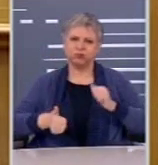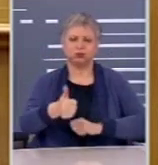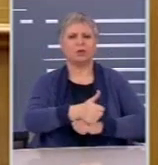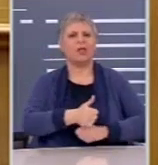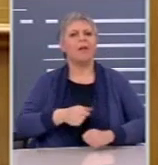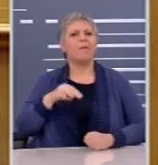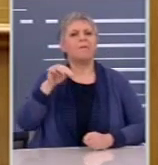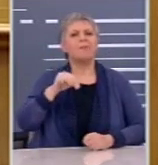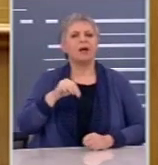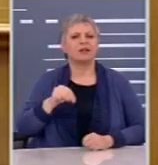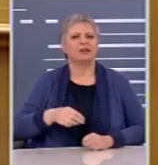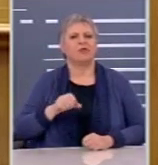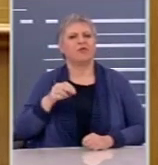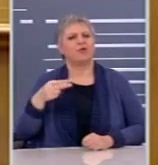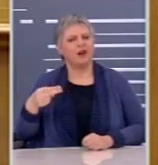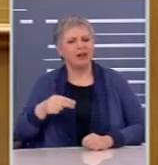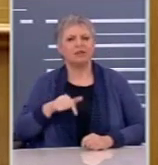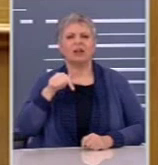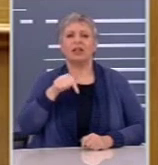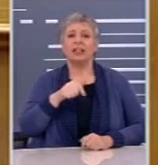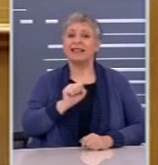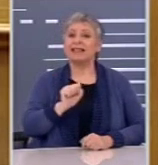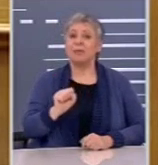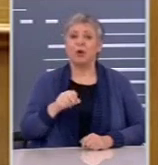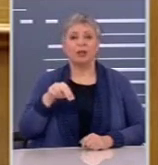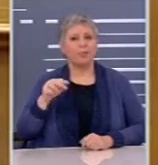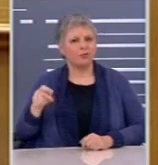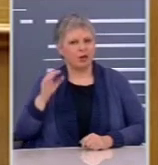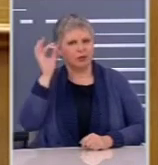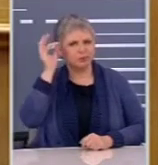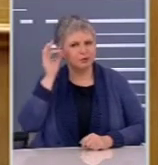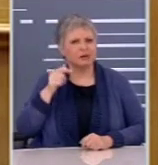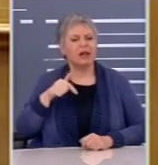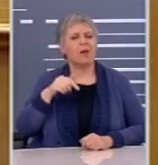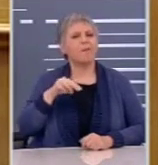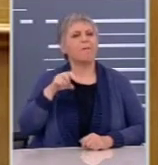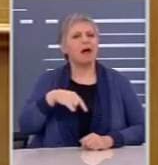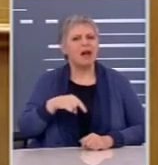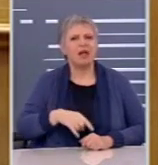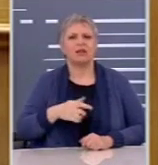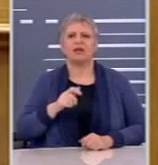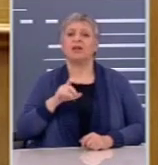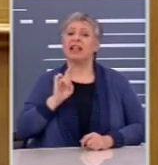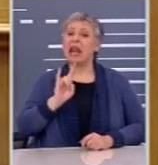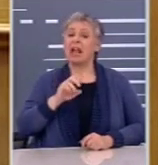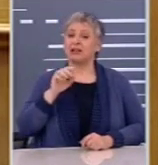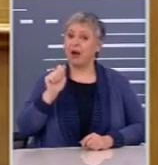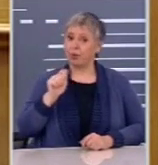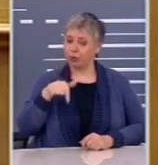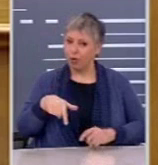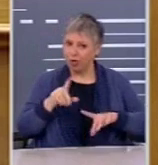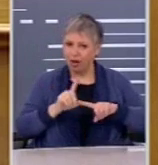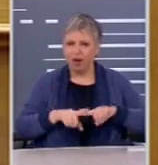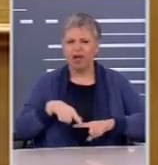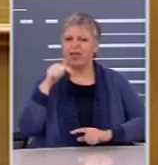Φούλερ μέχρι τη Σιμόν Ντε Μποβουάρ, από την Καλλιρόη Παρέν μέχρι την Ηλέκτρα Αποστόλου, που με τα λόγια τους και με